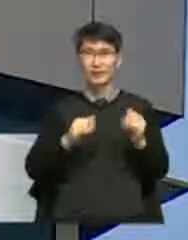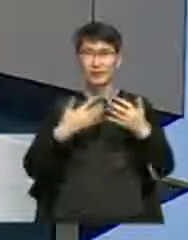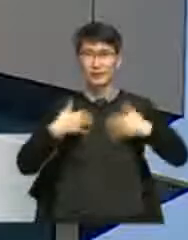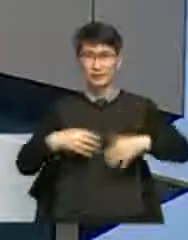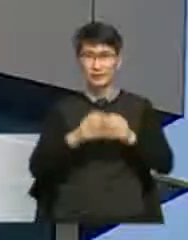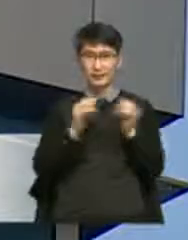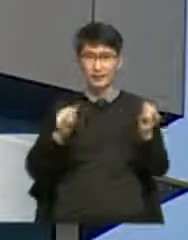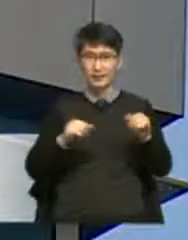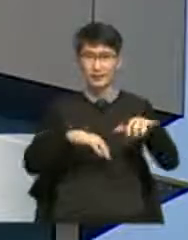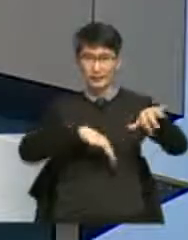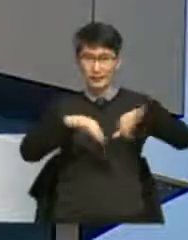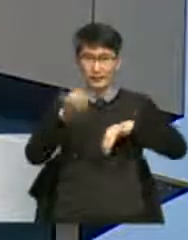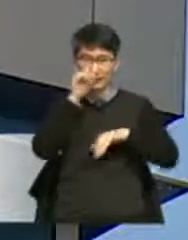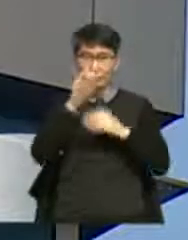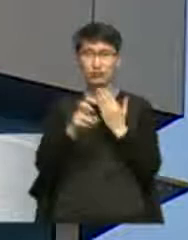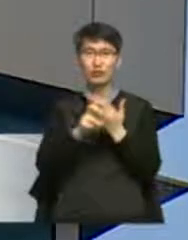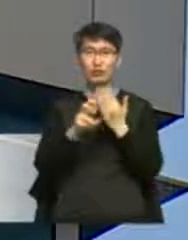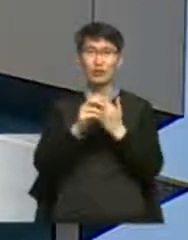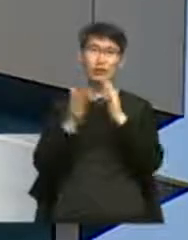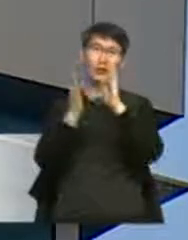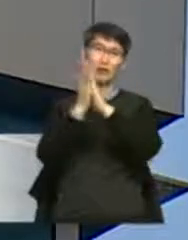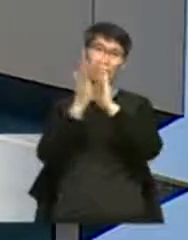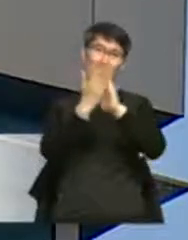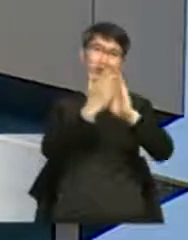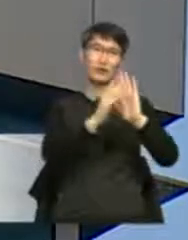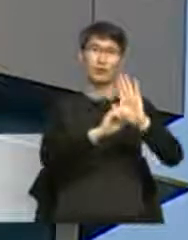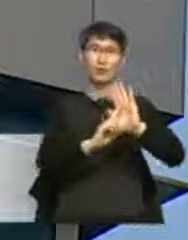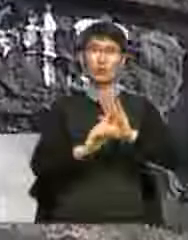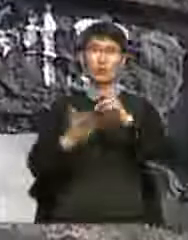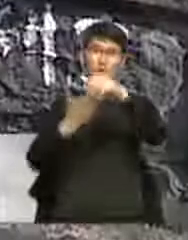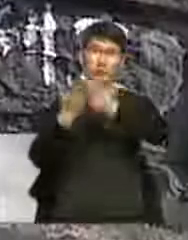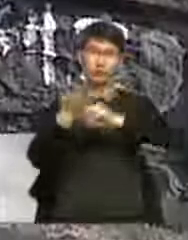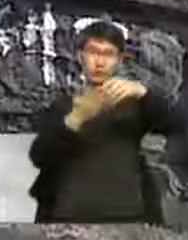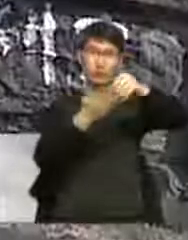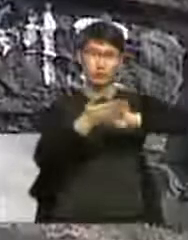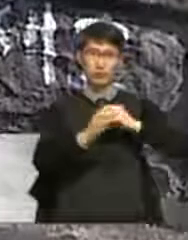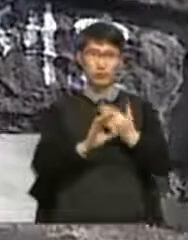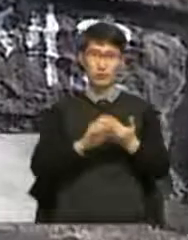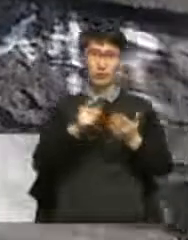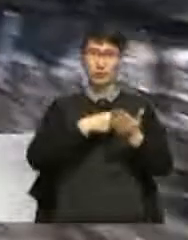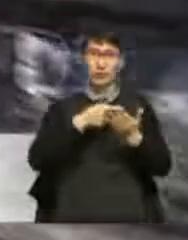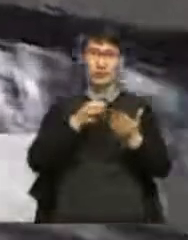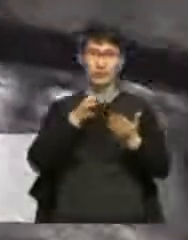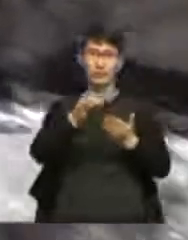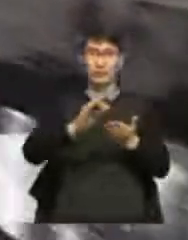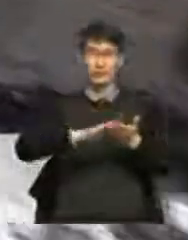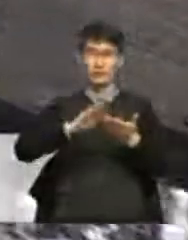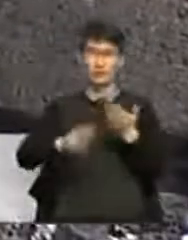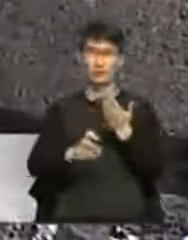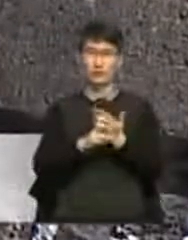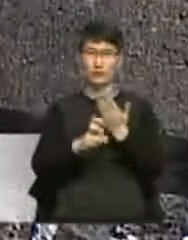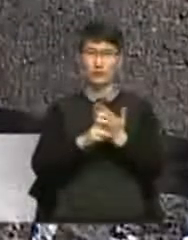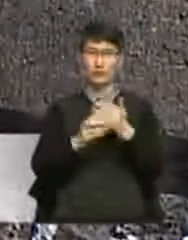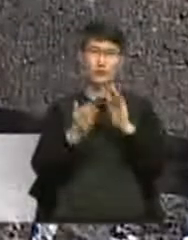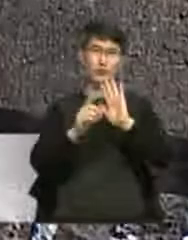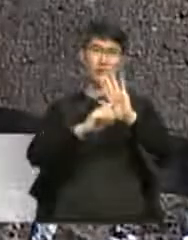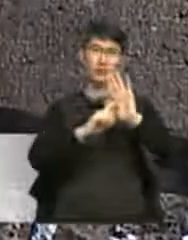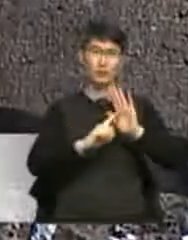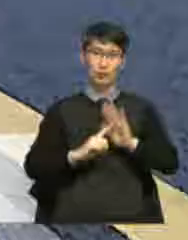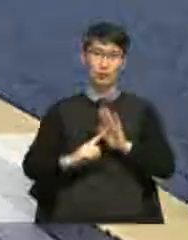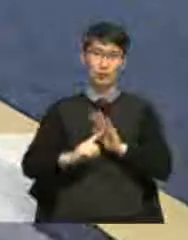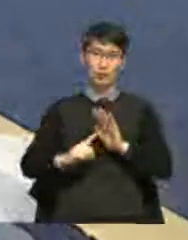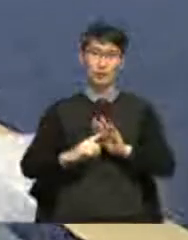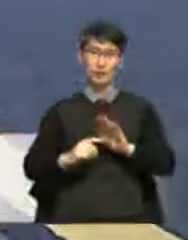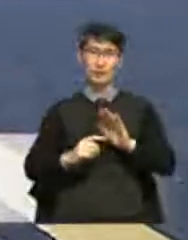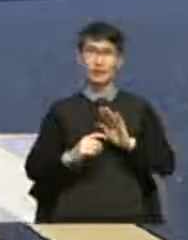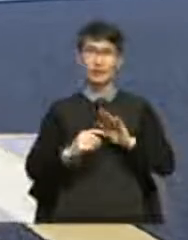주민이 길가에 있는 불법 유동 광고물을 수거해 오면 보상금을 지급하는 제도입니다. 불법 유동 광고물은